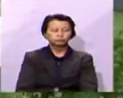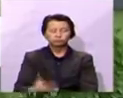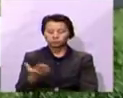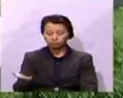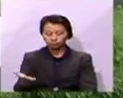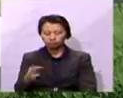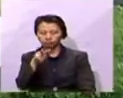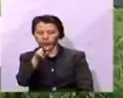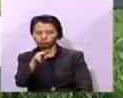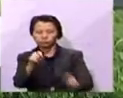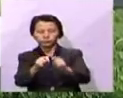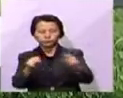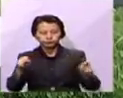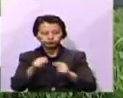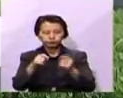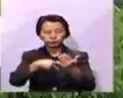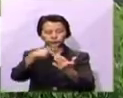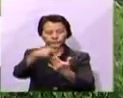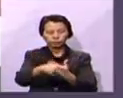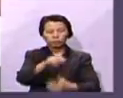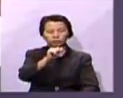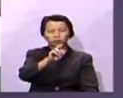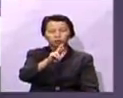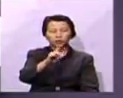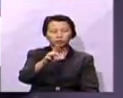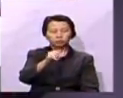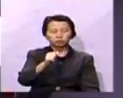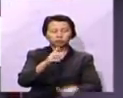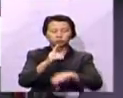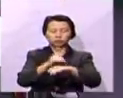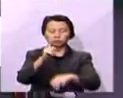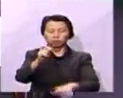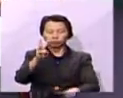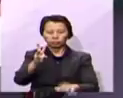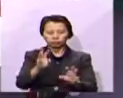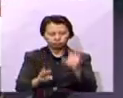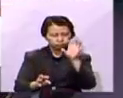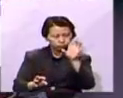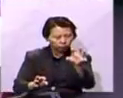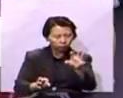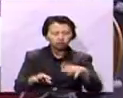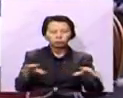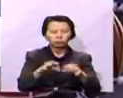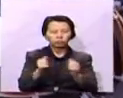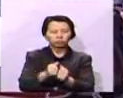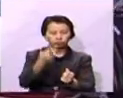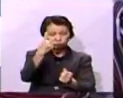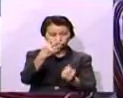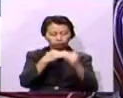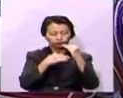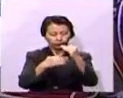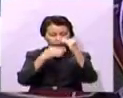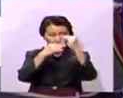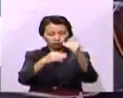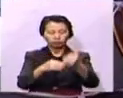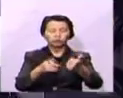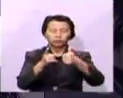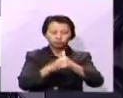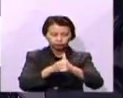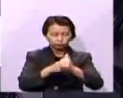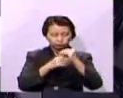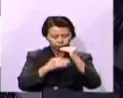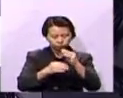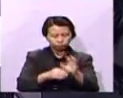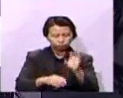Beliau meninjau tapak projek ARDA di kawasan Unijaya Tawau. Pemasangan sistem terbabit dilaksana dalam dua fasa. Fasa pertama